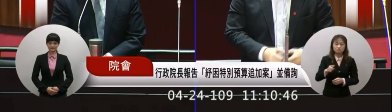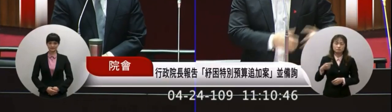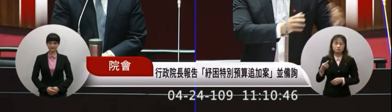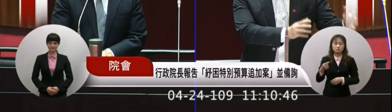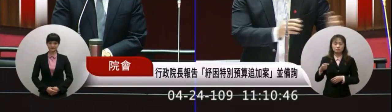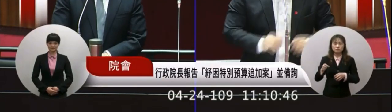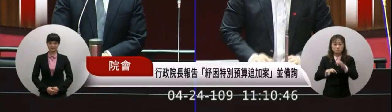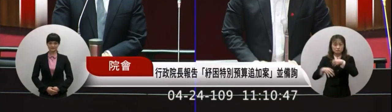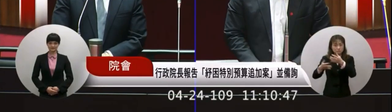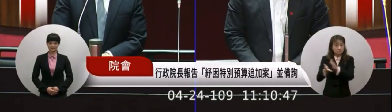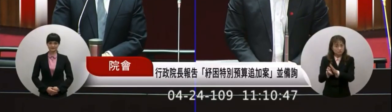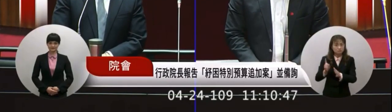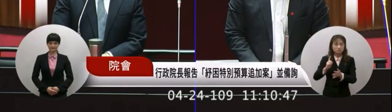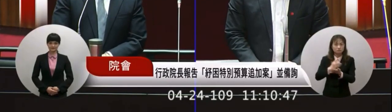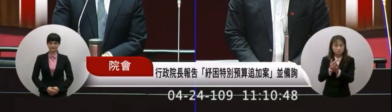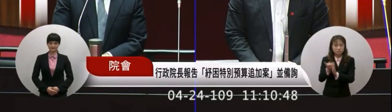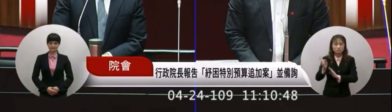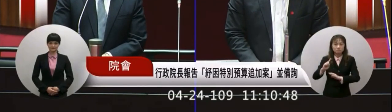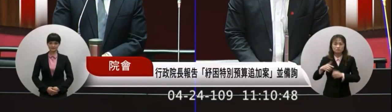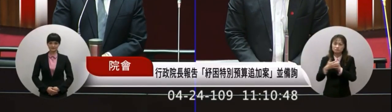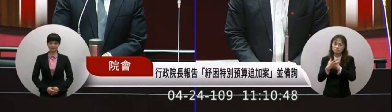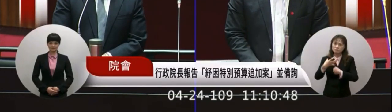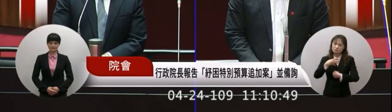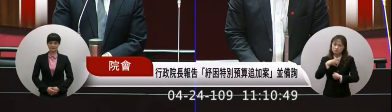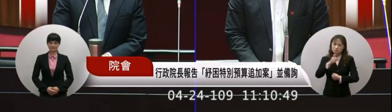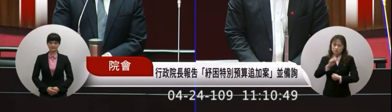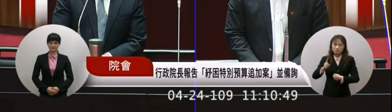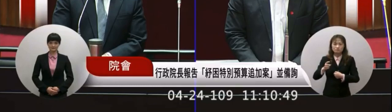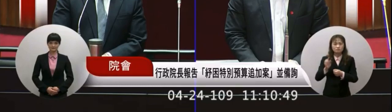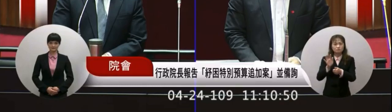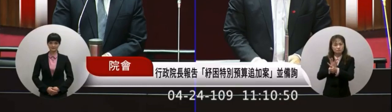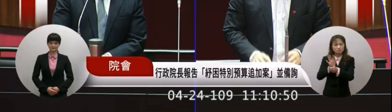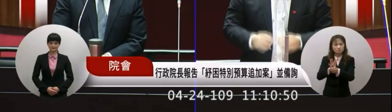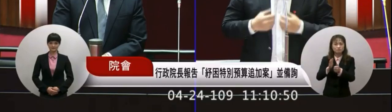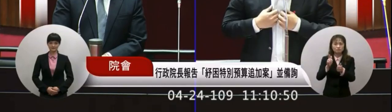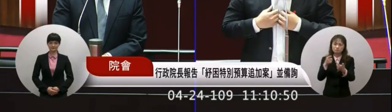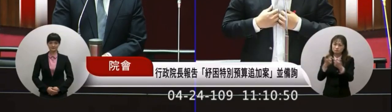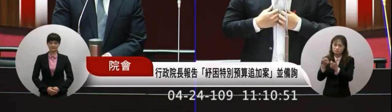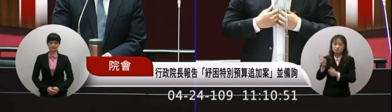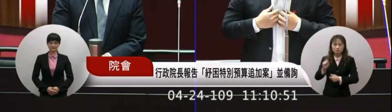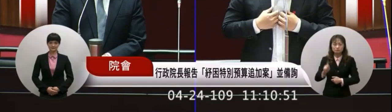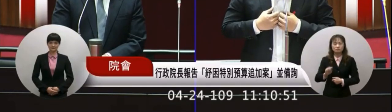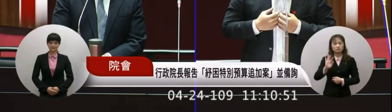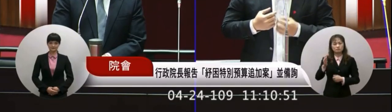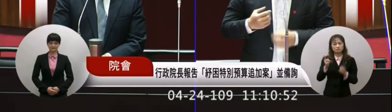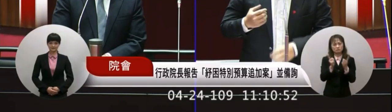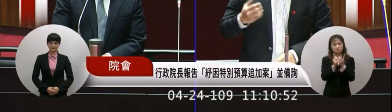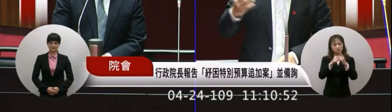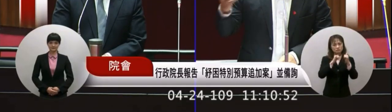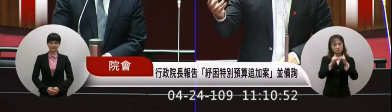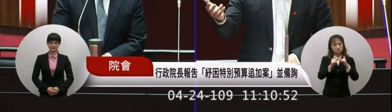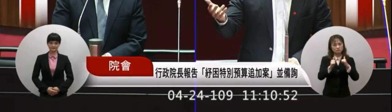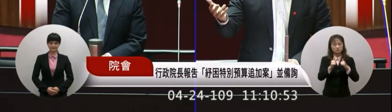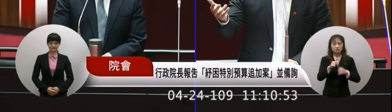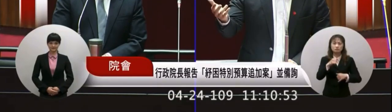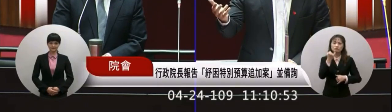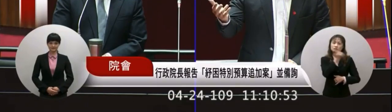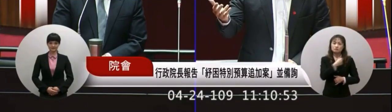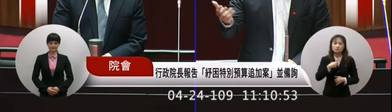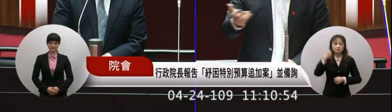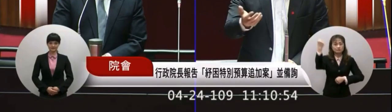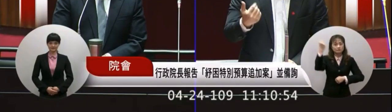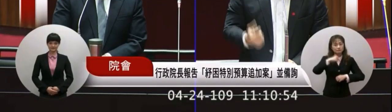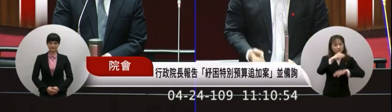困方案，包括咱的这个保险的部分，会当安怎来给大家方便。但是对民众来讲，伊可能会早下上报